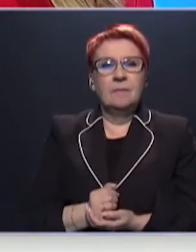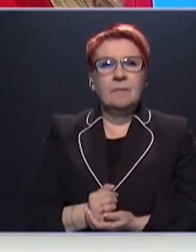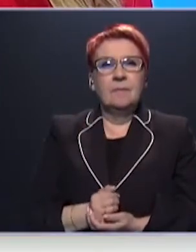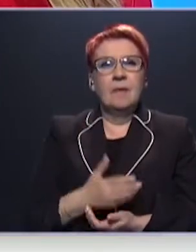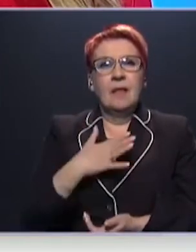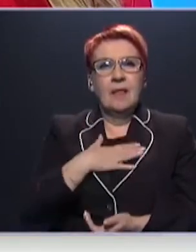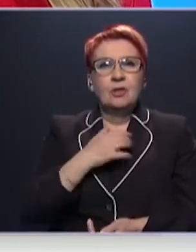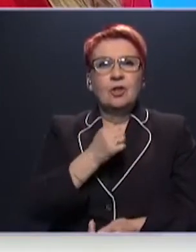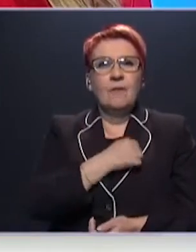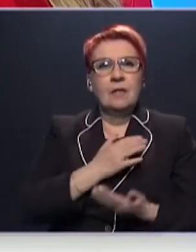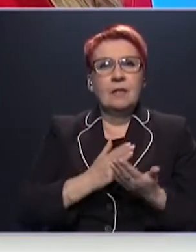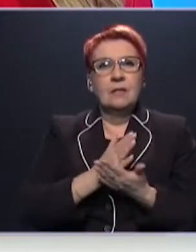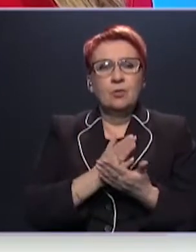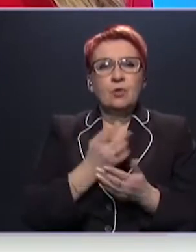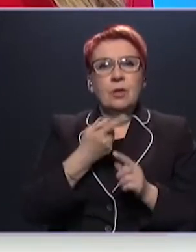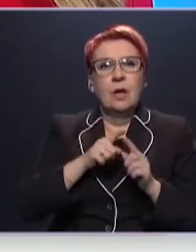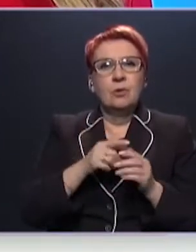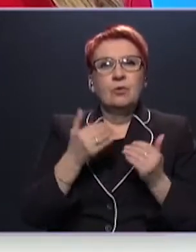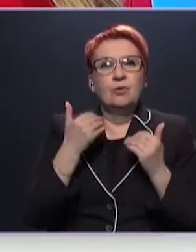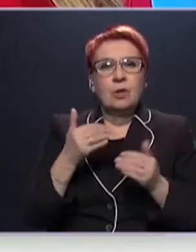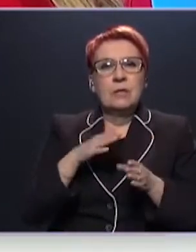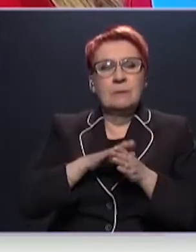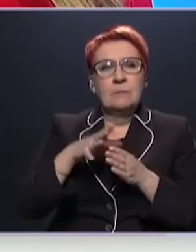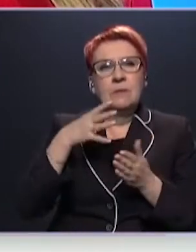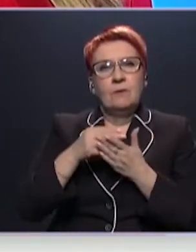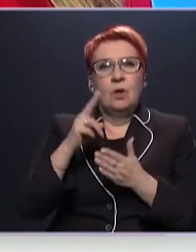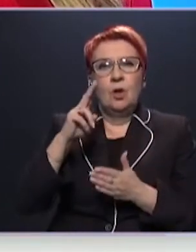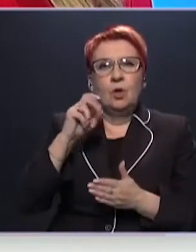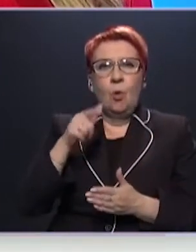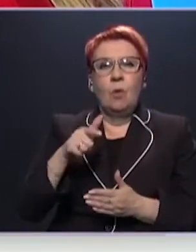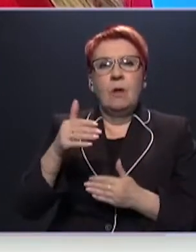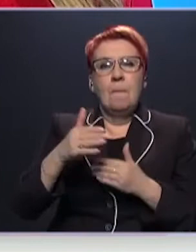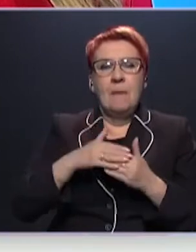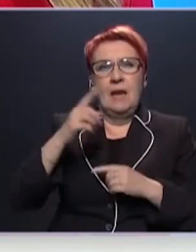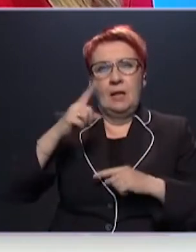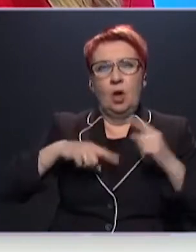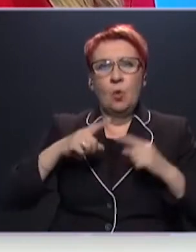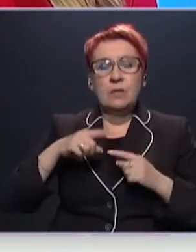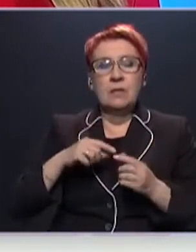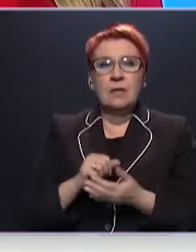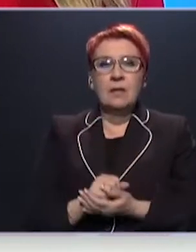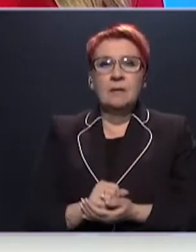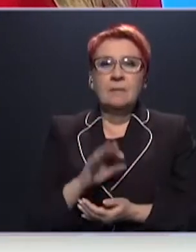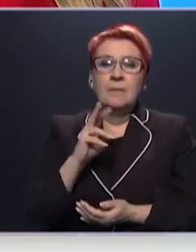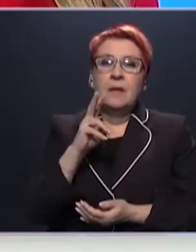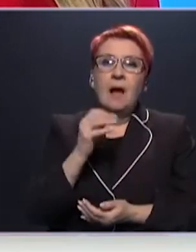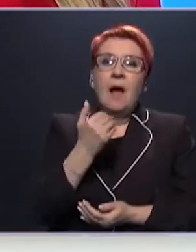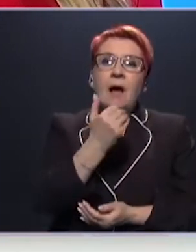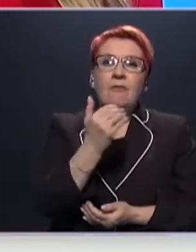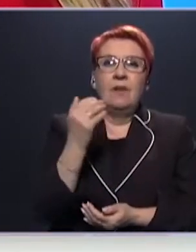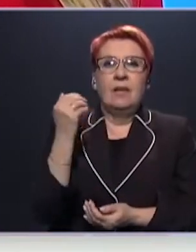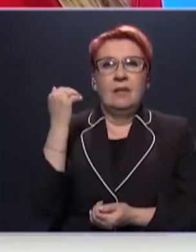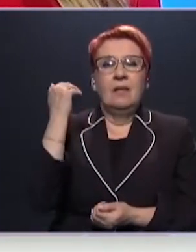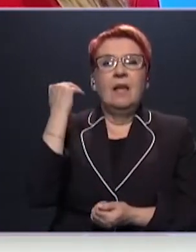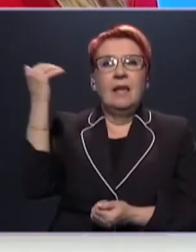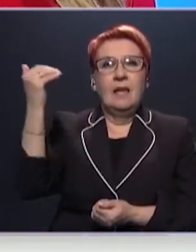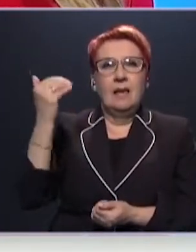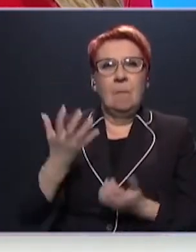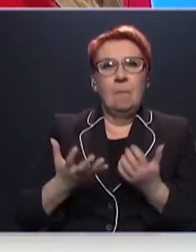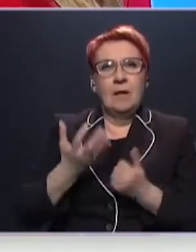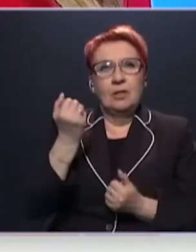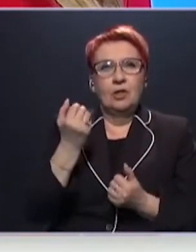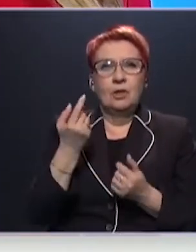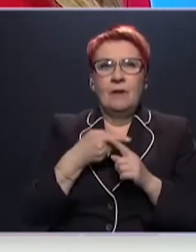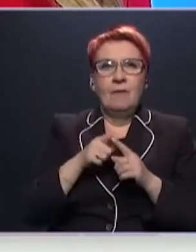наших военнослужащих, которые сейчас исполняют свой долг перед Родиной? И как вы их поддерживаете в это непростое